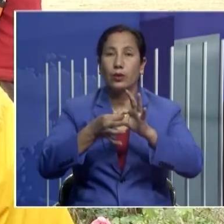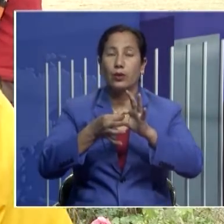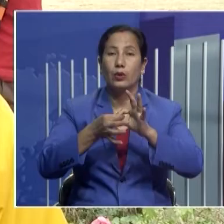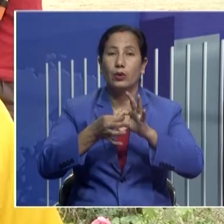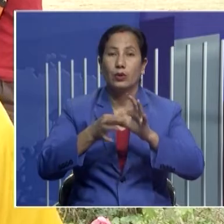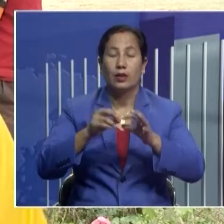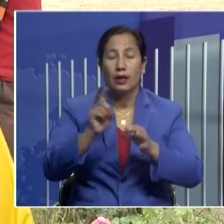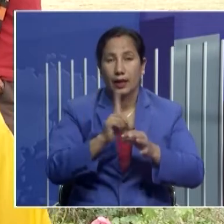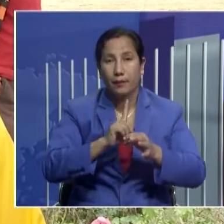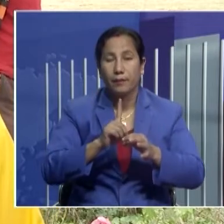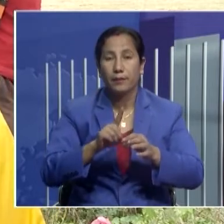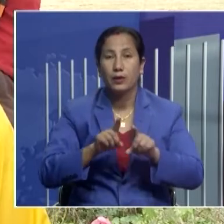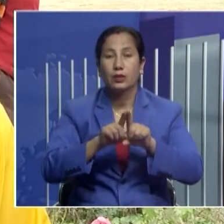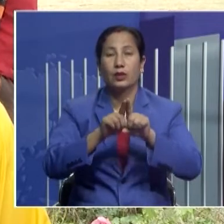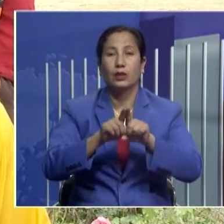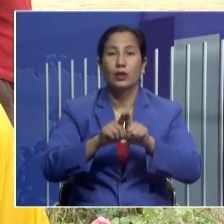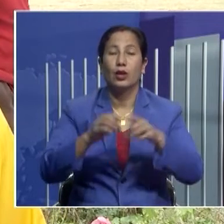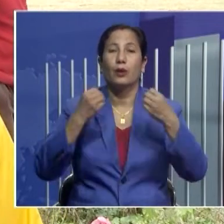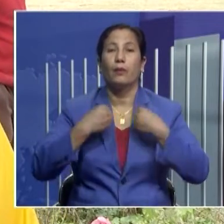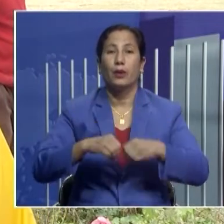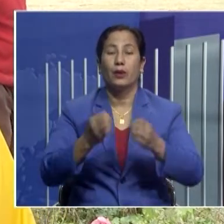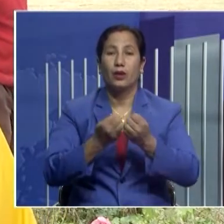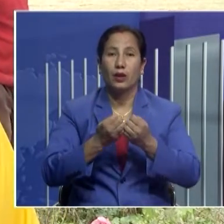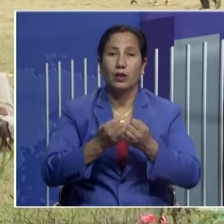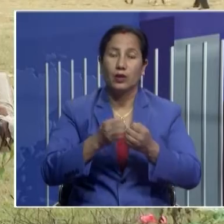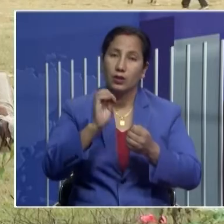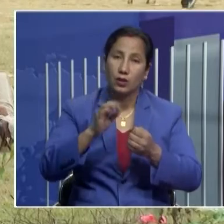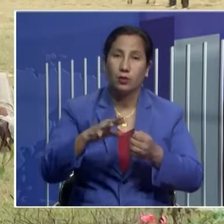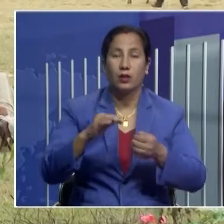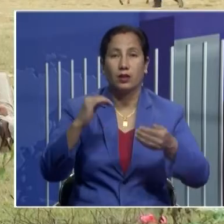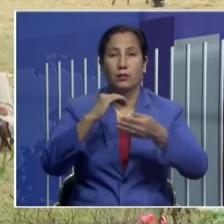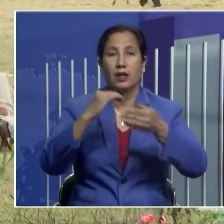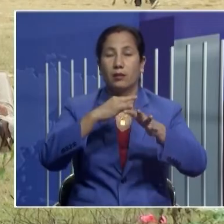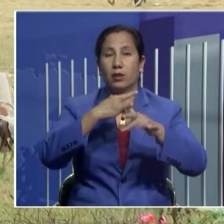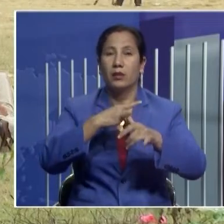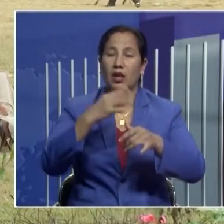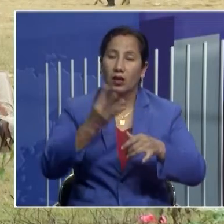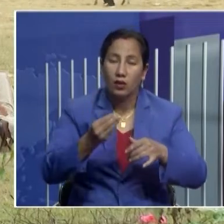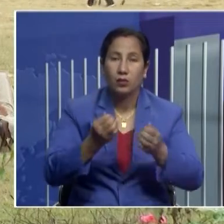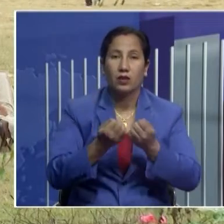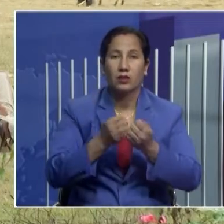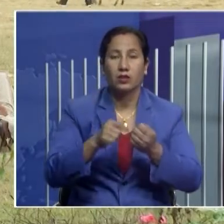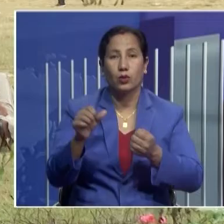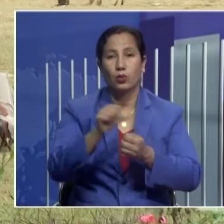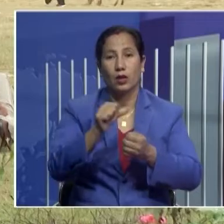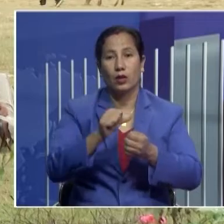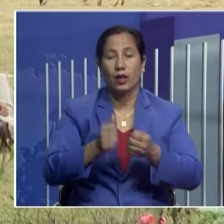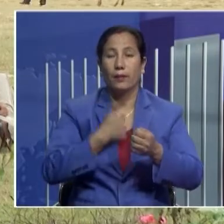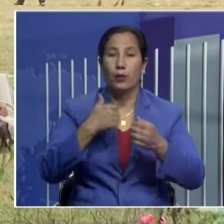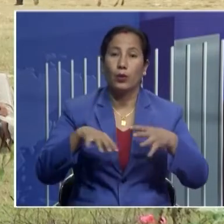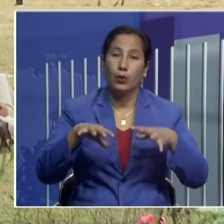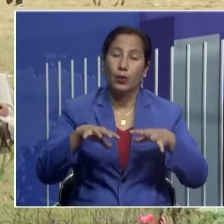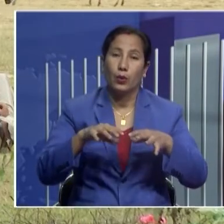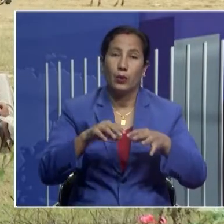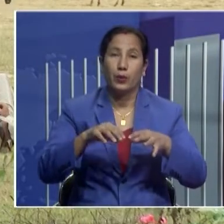राम्रो तरिकाले सदुपयोग गर्न सक्यो भने बालविवाह न्यूनीकरण गर्न सकिन्छ। स्थानीय सरकारहरू नै उहाँहरूको दायित्व निभाउनु पर्ने हुन्छ जस्तो